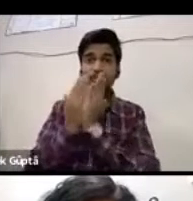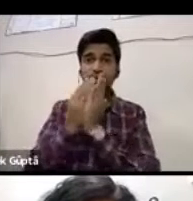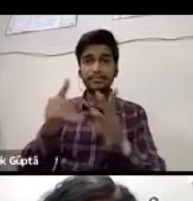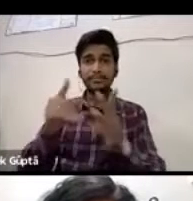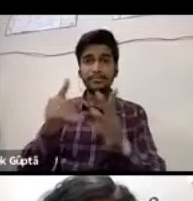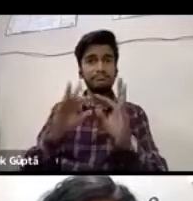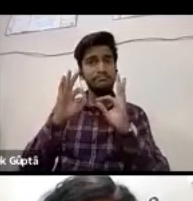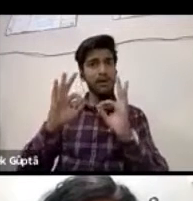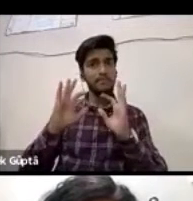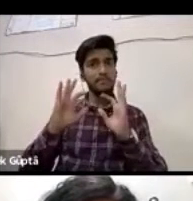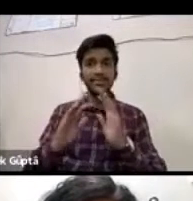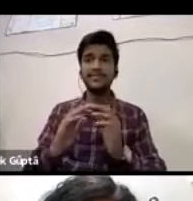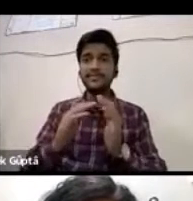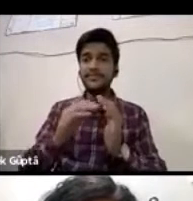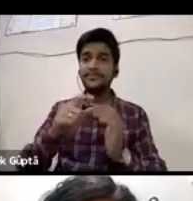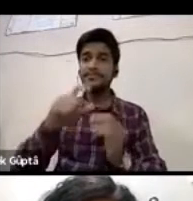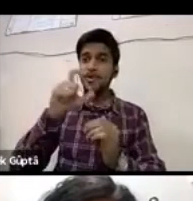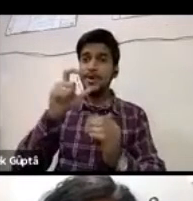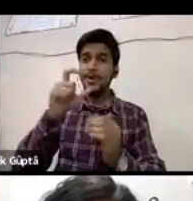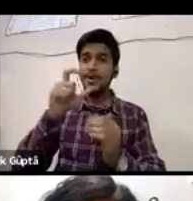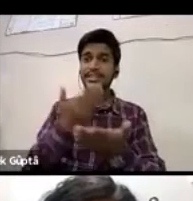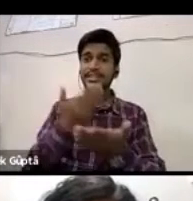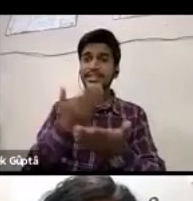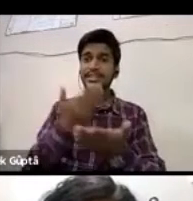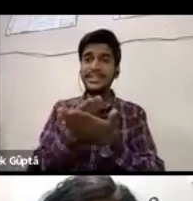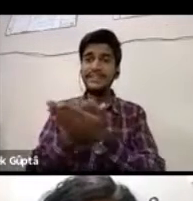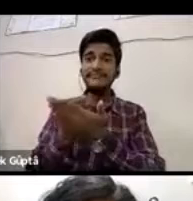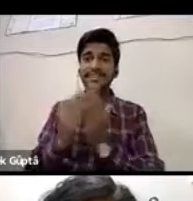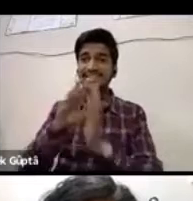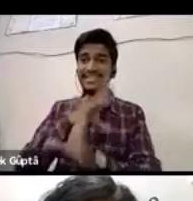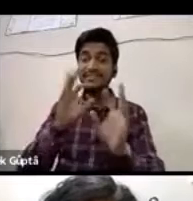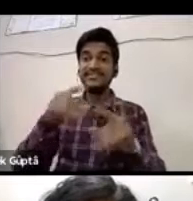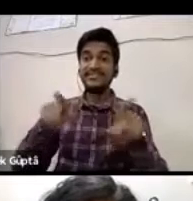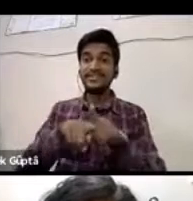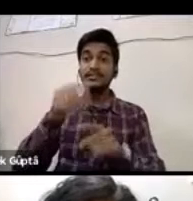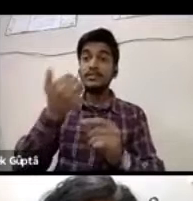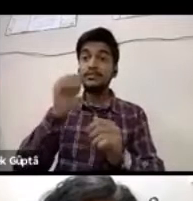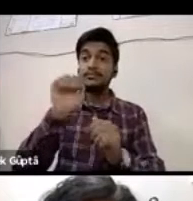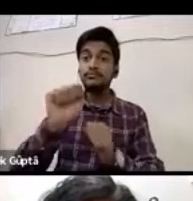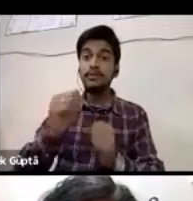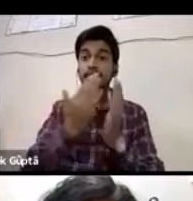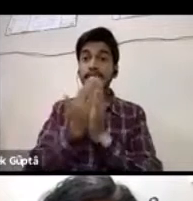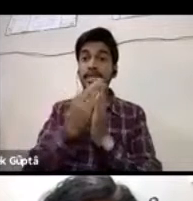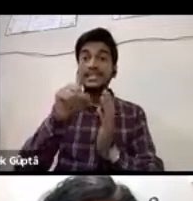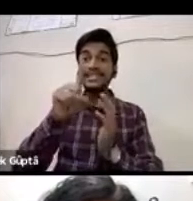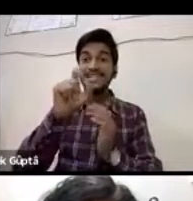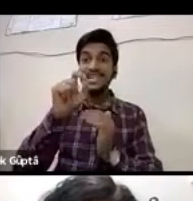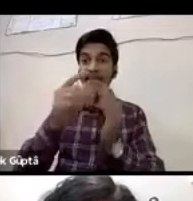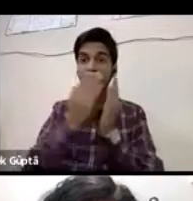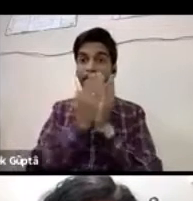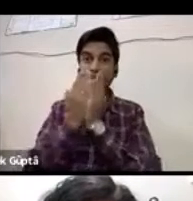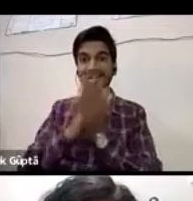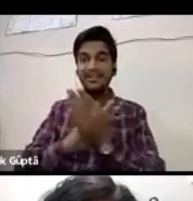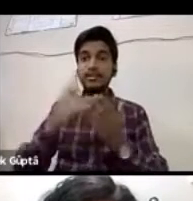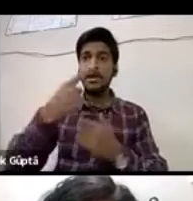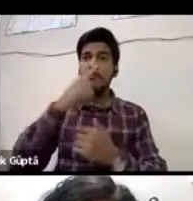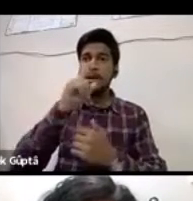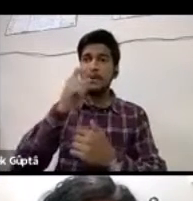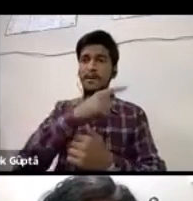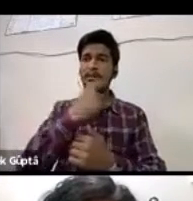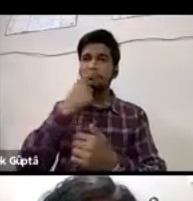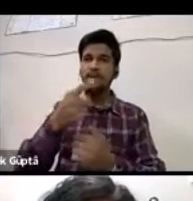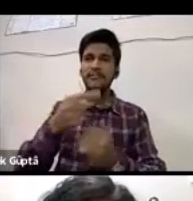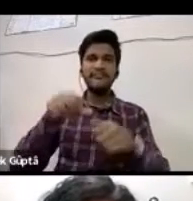एजुकेशन. जसमीत जी ने बताया 10वीं में मेरे माता पिता का भी यही सवाल था कि ये कैसे पढ़ेगा, बट आई वॉज वेरी डिटरमिन्ड कि मेरे को पढ़ना